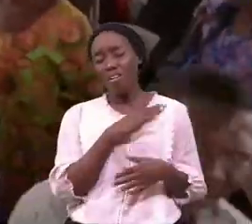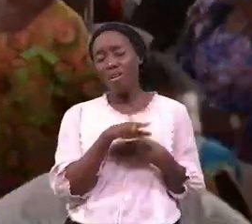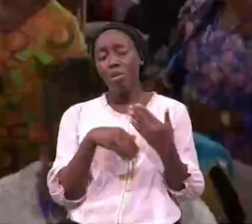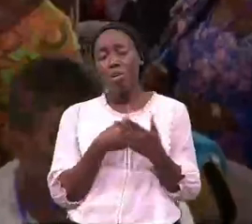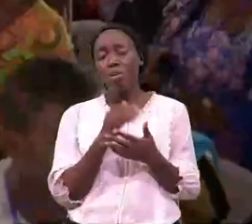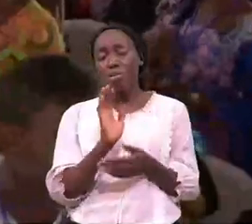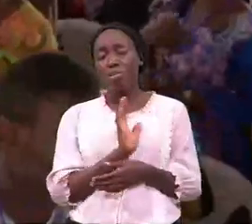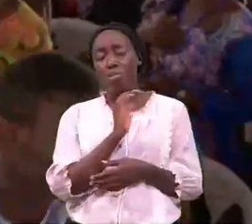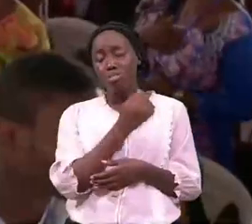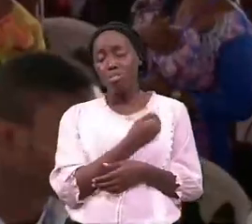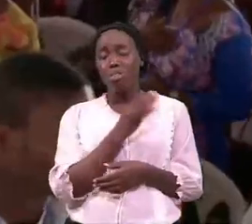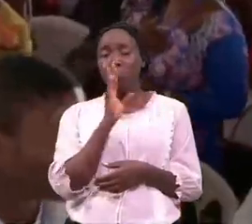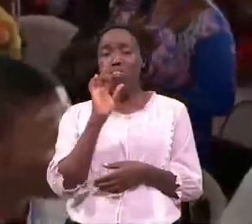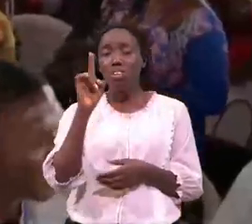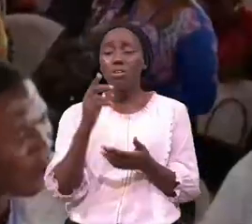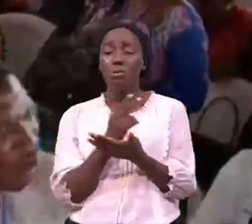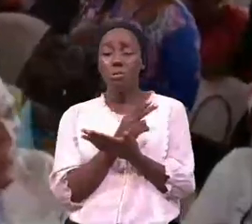Soyez saints car je suis saint.